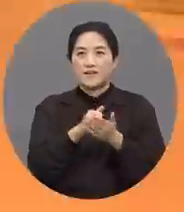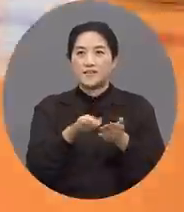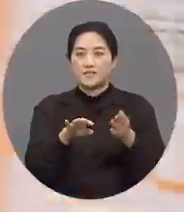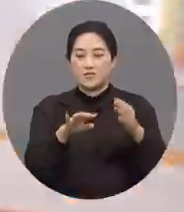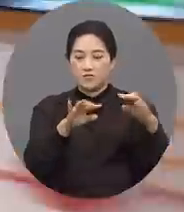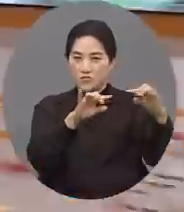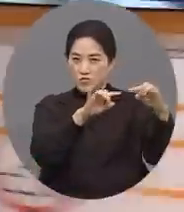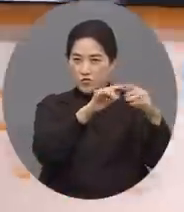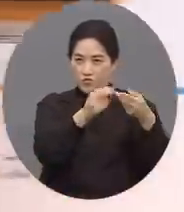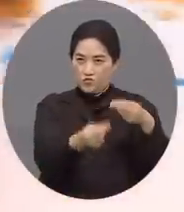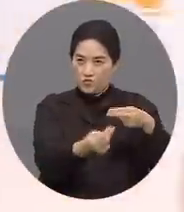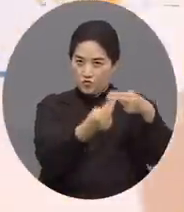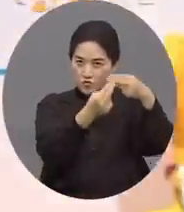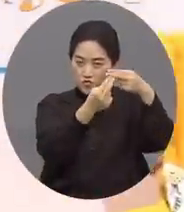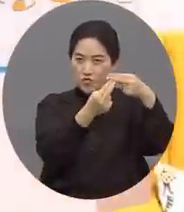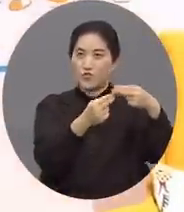되면